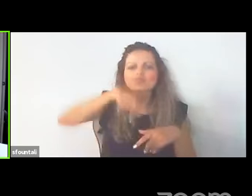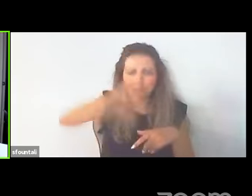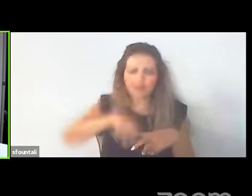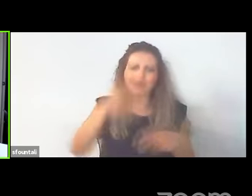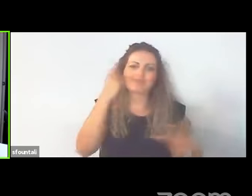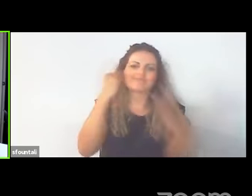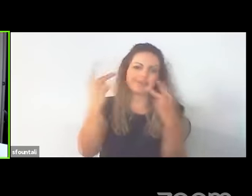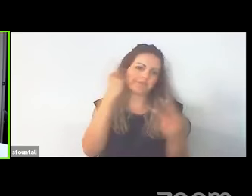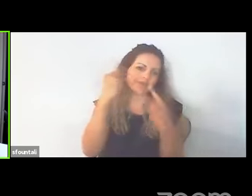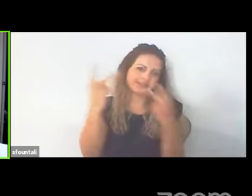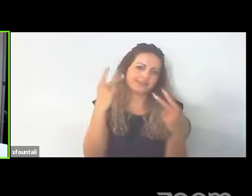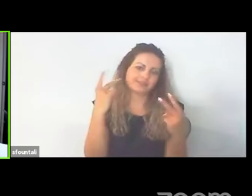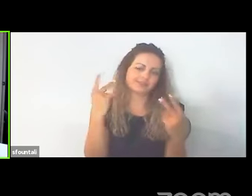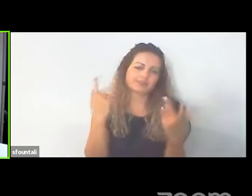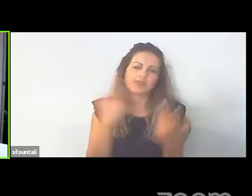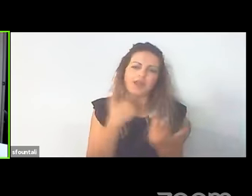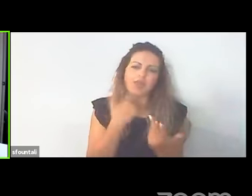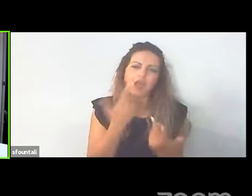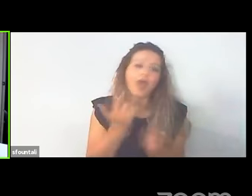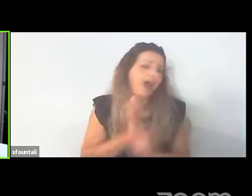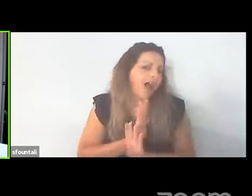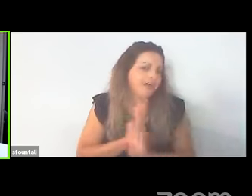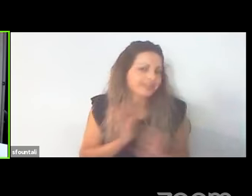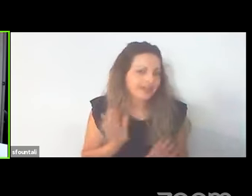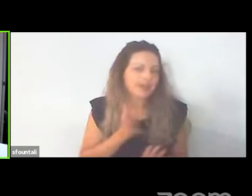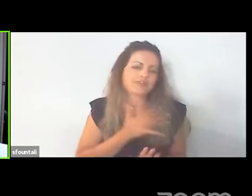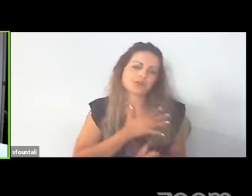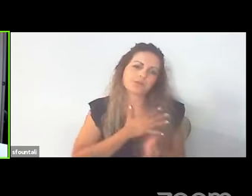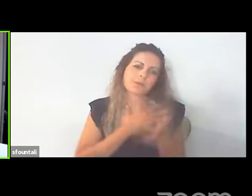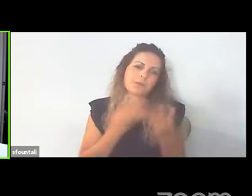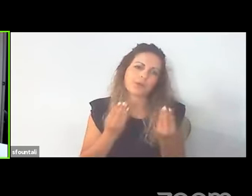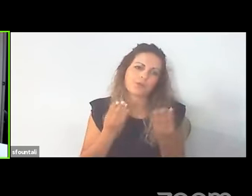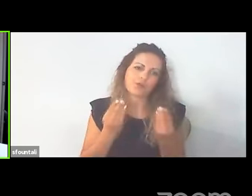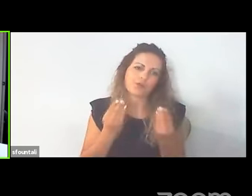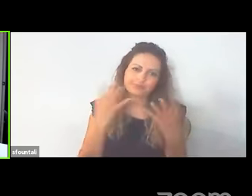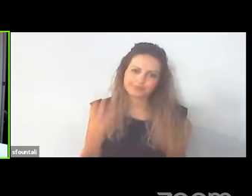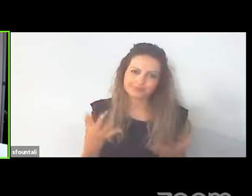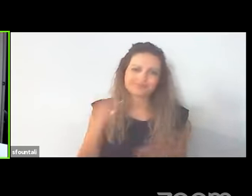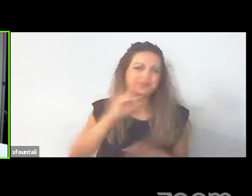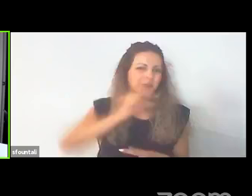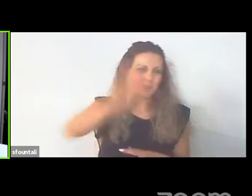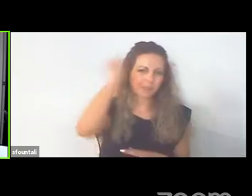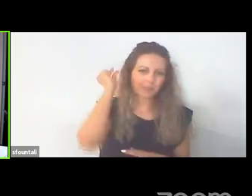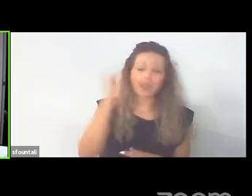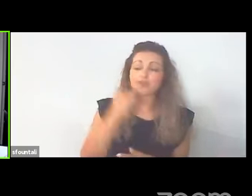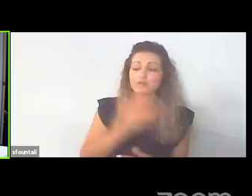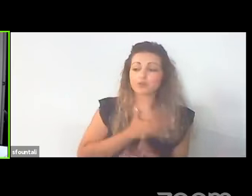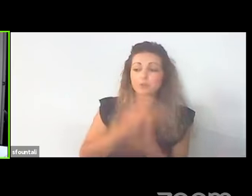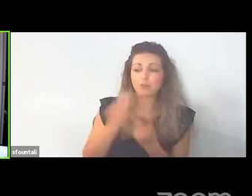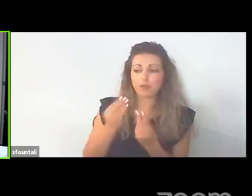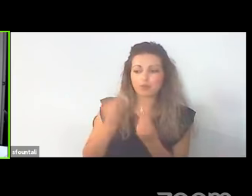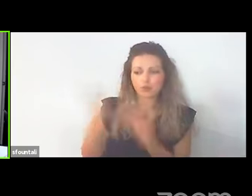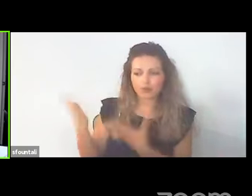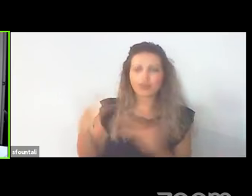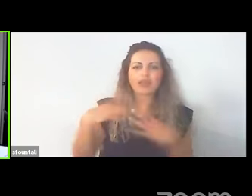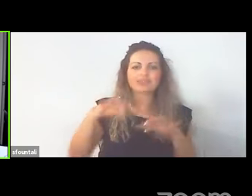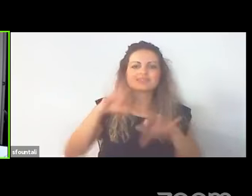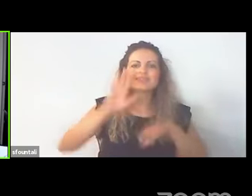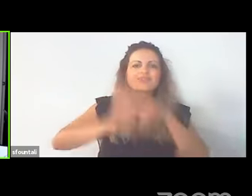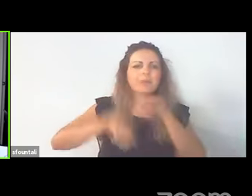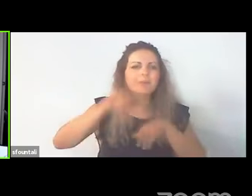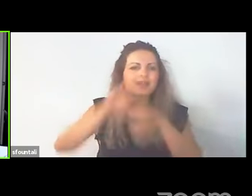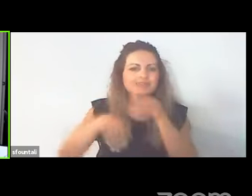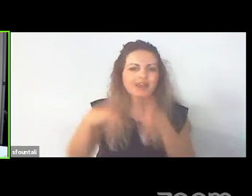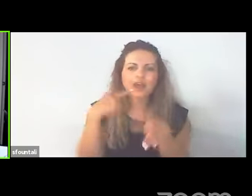ευχαριστώ πάρα πολύ. Εμείς ευχαριστούμε πολύ την Ειρήνη. Μας περιέγραψε πολύ γλαφυρά όλα τα βήματα και την δουλειά